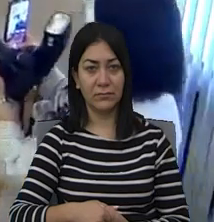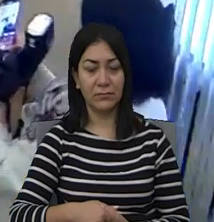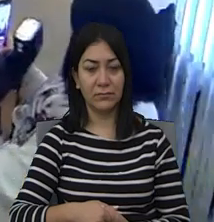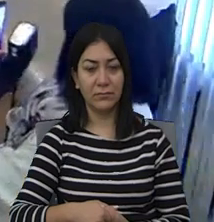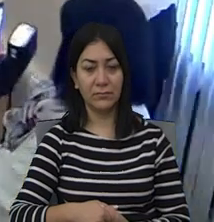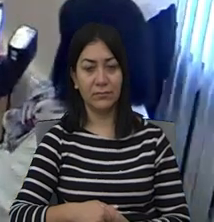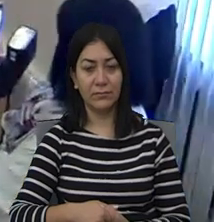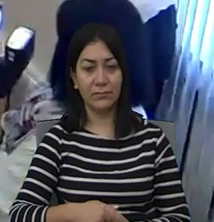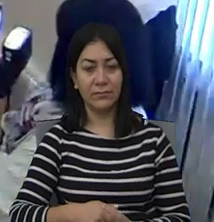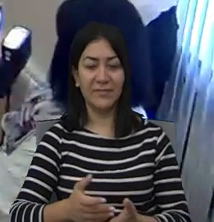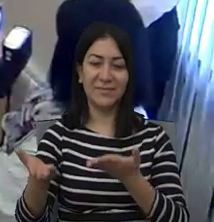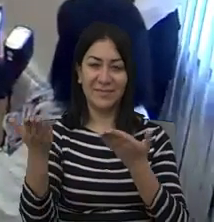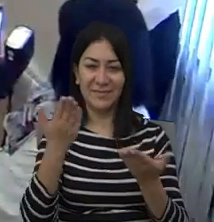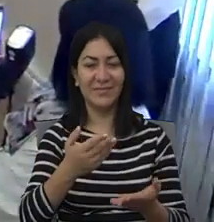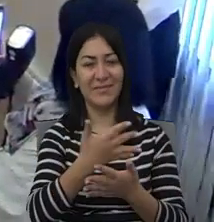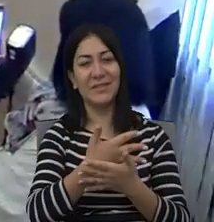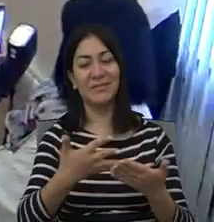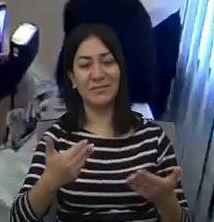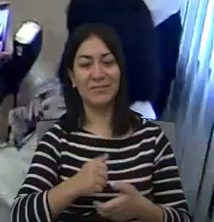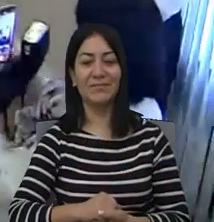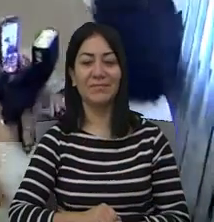Համեցեք հյուրասիրության։